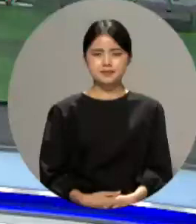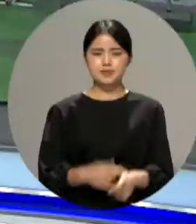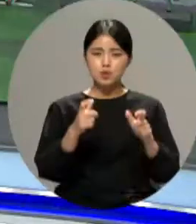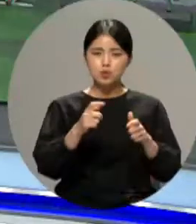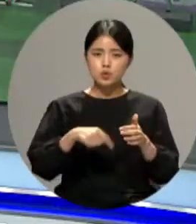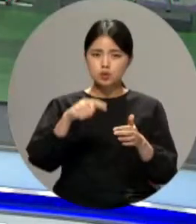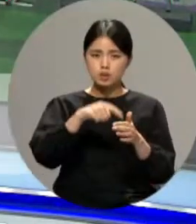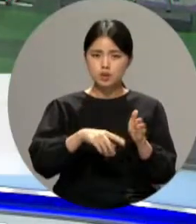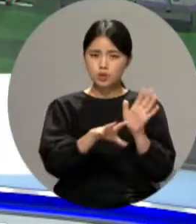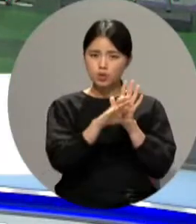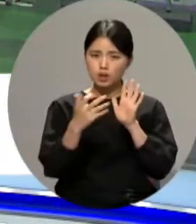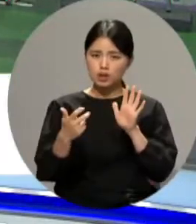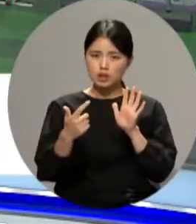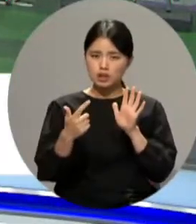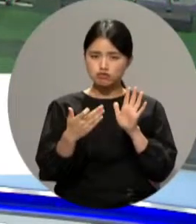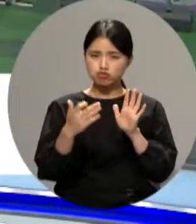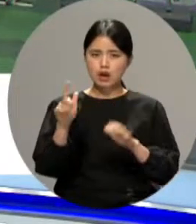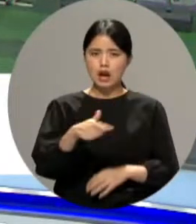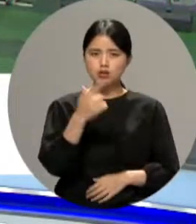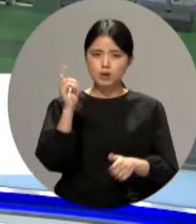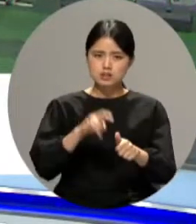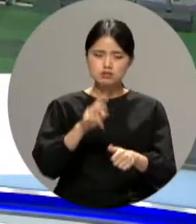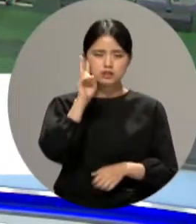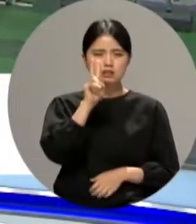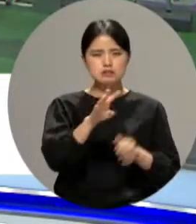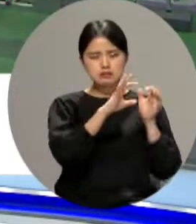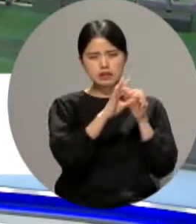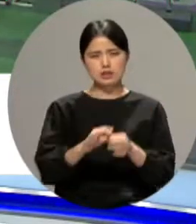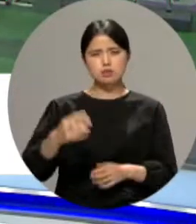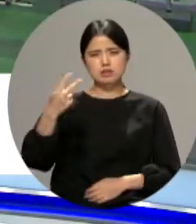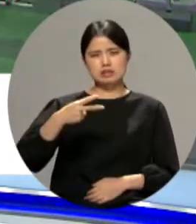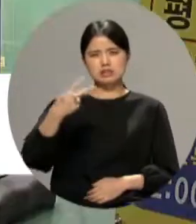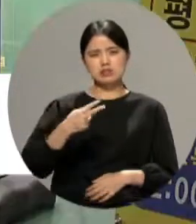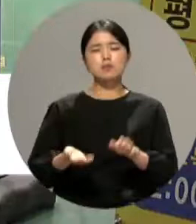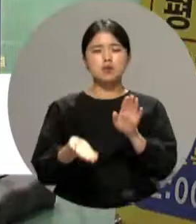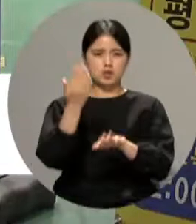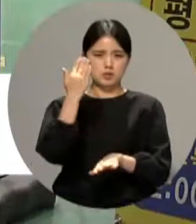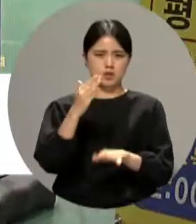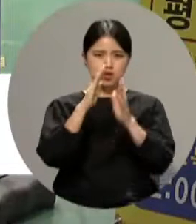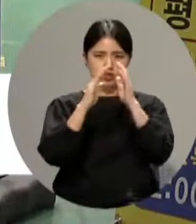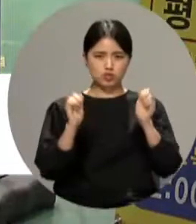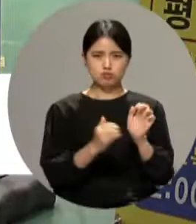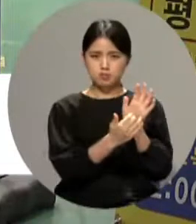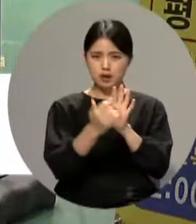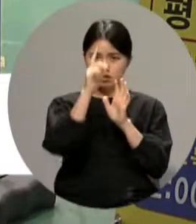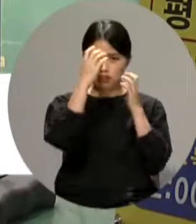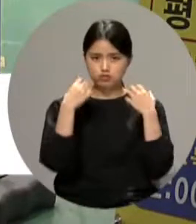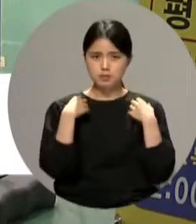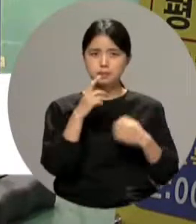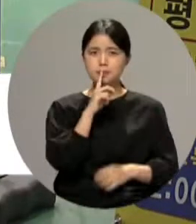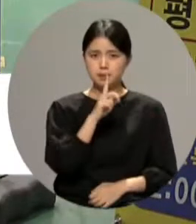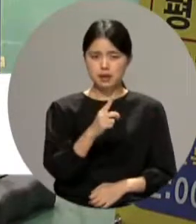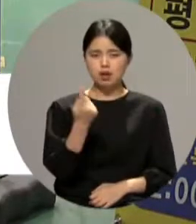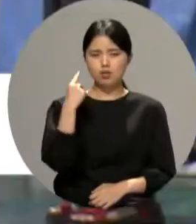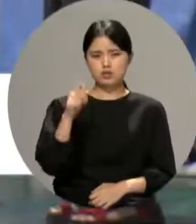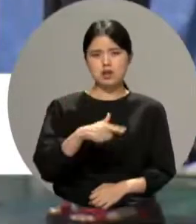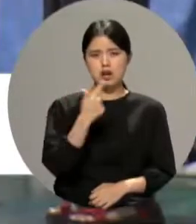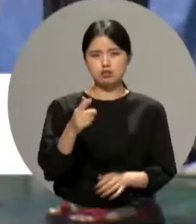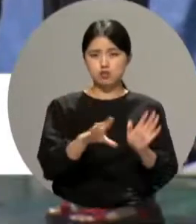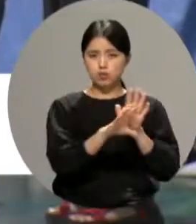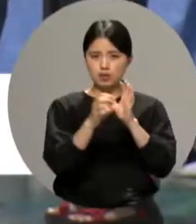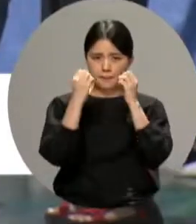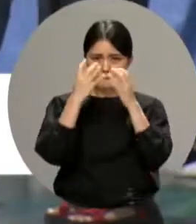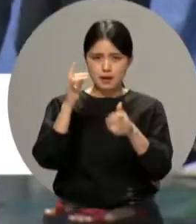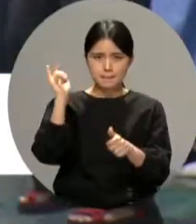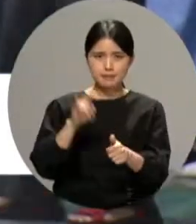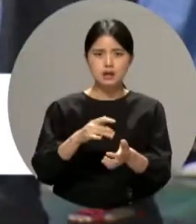돈을 코로 낼 고 1이 확진 자가 이틀 연속 2천 명을 넘어섰습니다 전라북도 방역 당국에 따르면 어제 하루 코론 알고